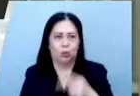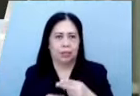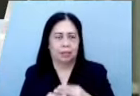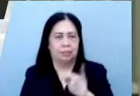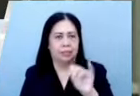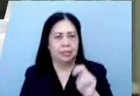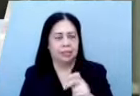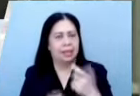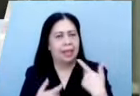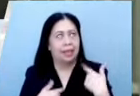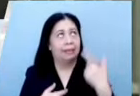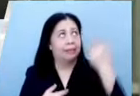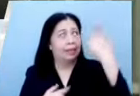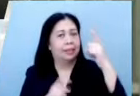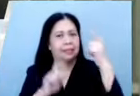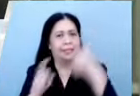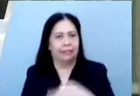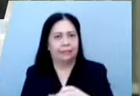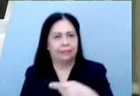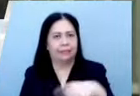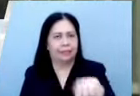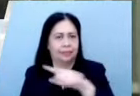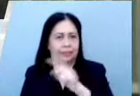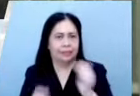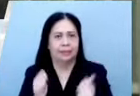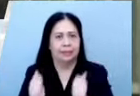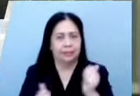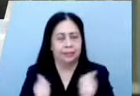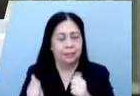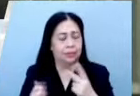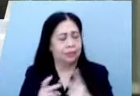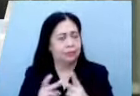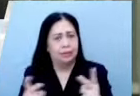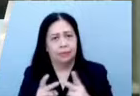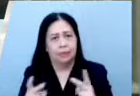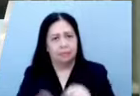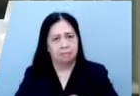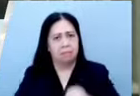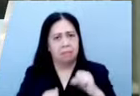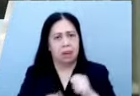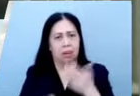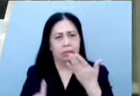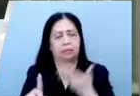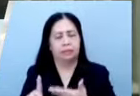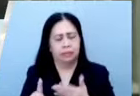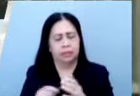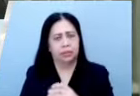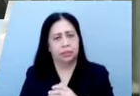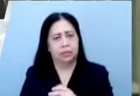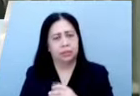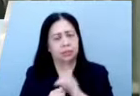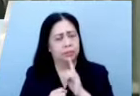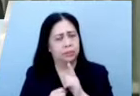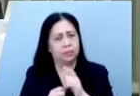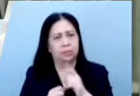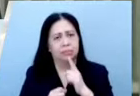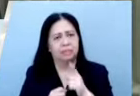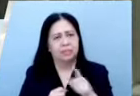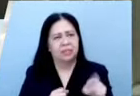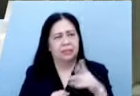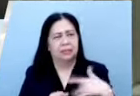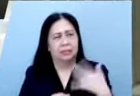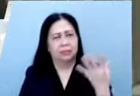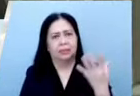siya ni Lord sa industry. Yes. And we're all very very proud of her. Kaya she's a big big loss, yes, sa